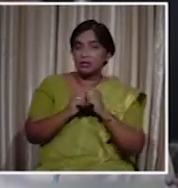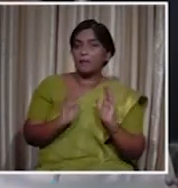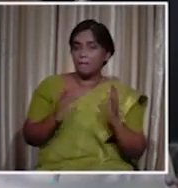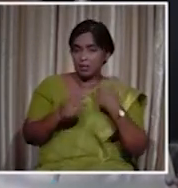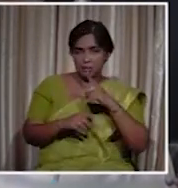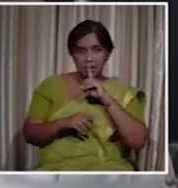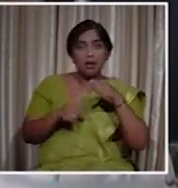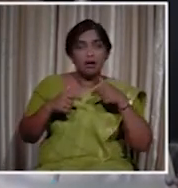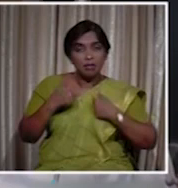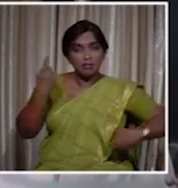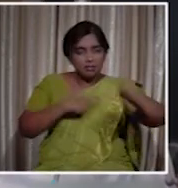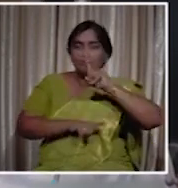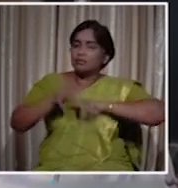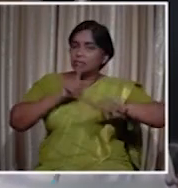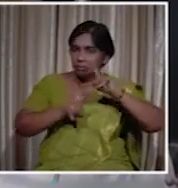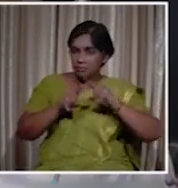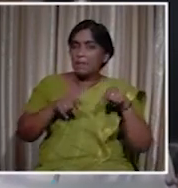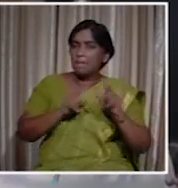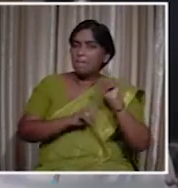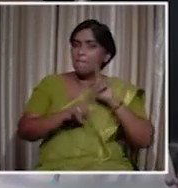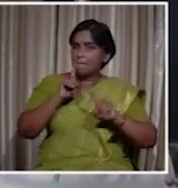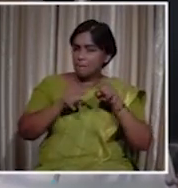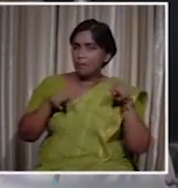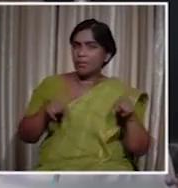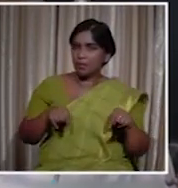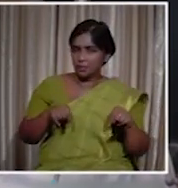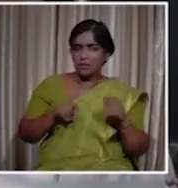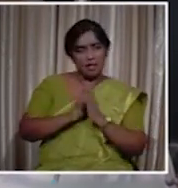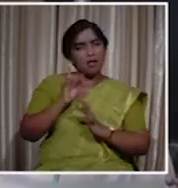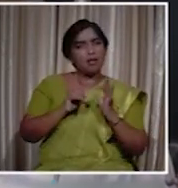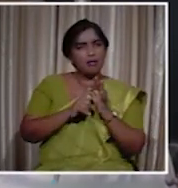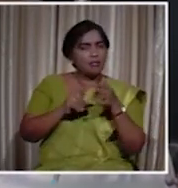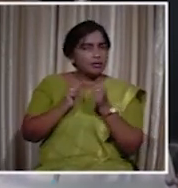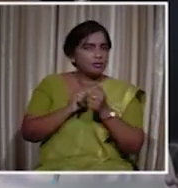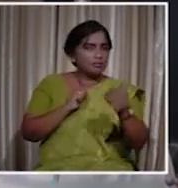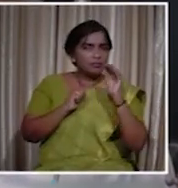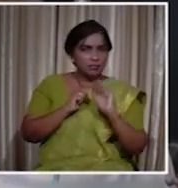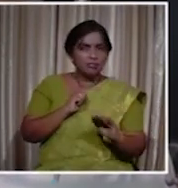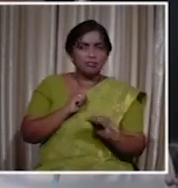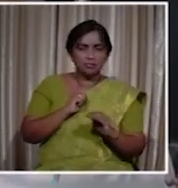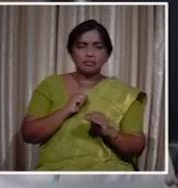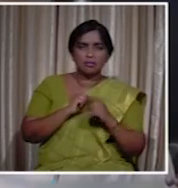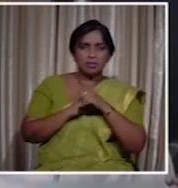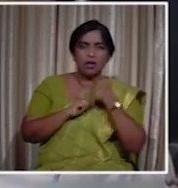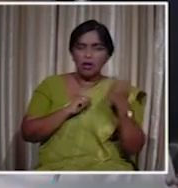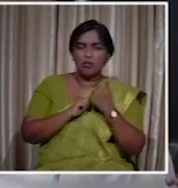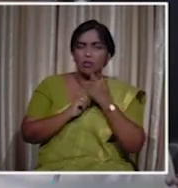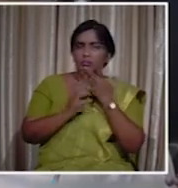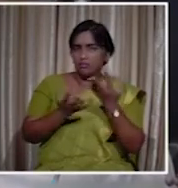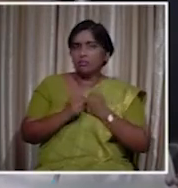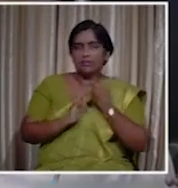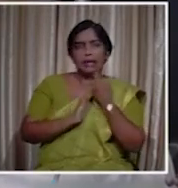කියන්නේ. අපි අතර කතා කරගමු. මම හිතන්නේ පාර්ලිමේන්තු මන්ත්‍රීවරුන්ගේ හැසිරීම පිළිබඳ we need a new code of conduct, we